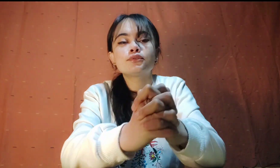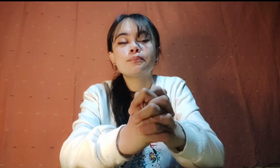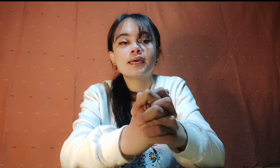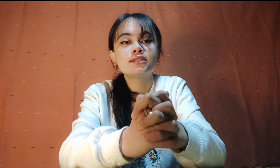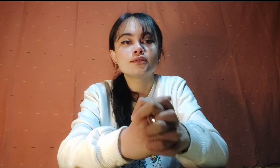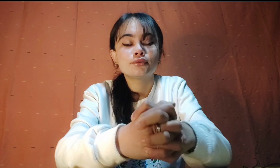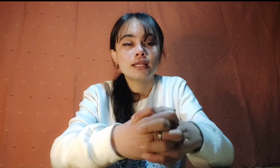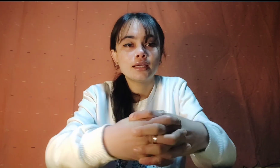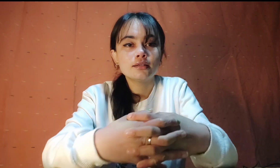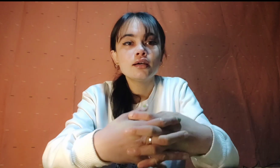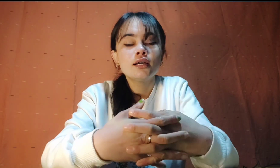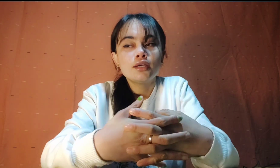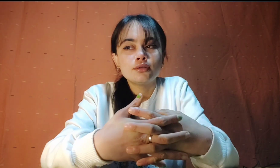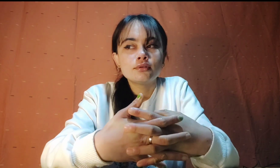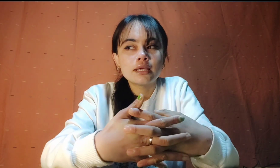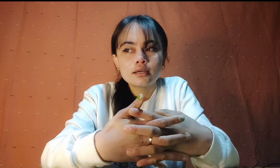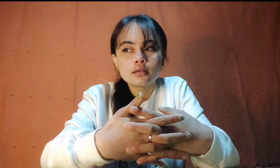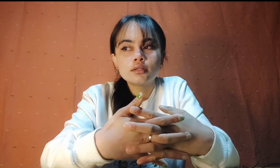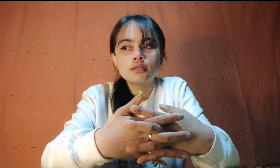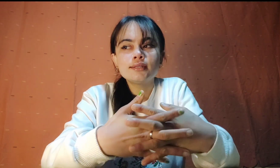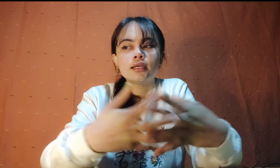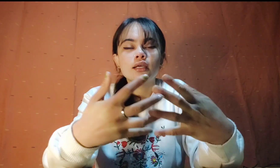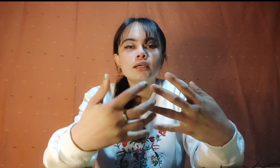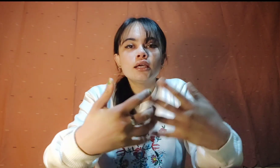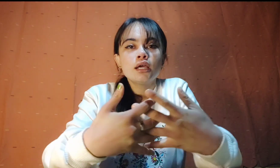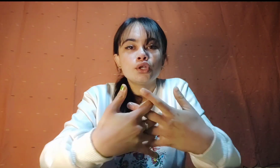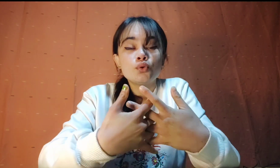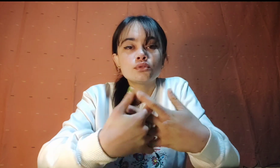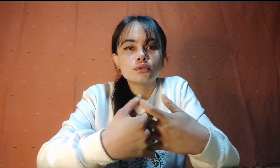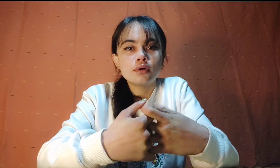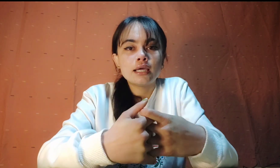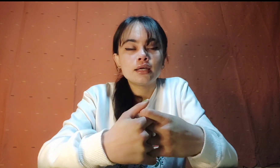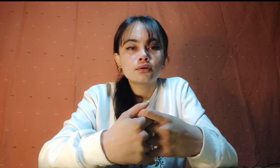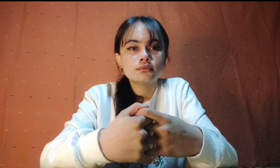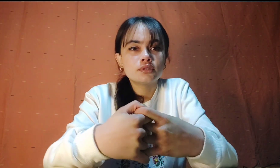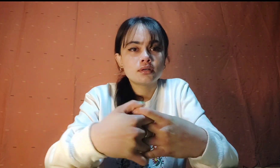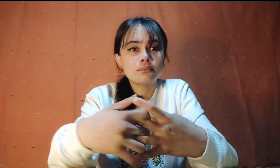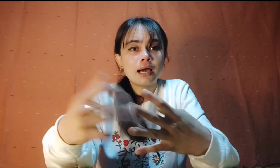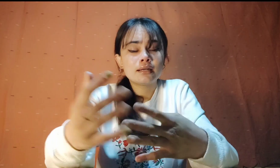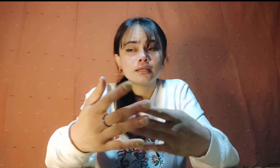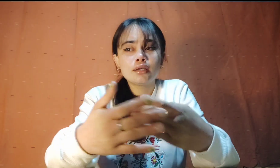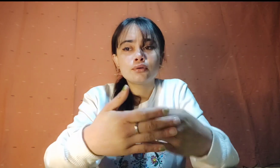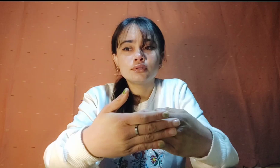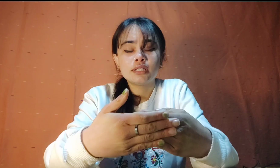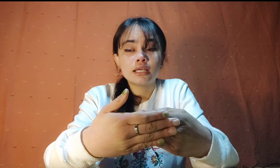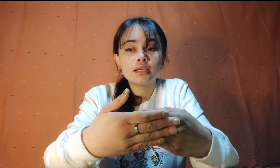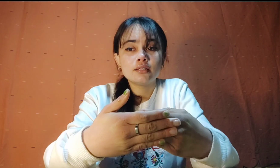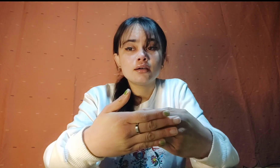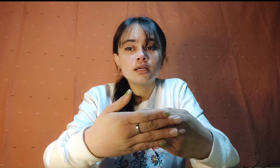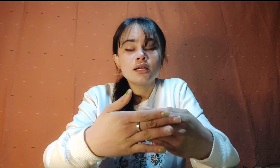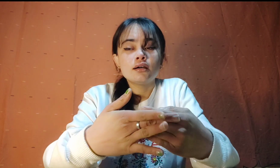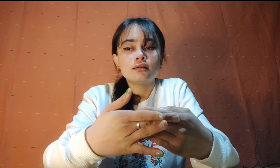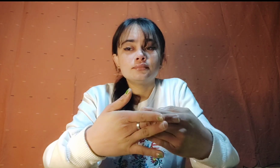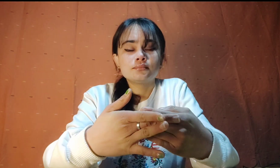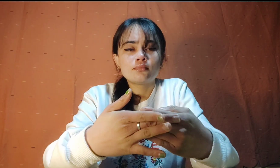कि आफ्नो पेट्सहरूलाई होइन यु नो लाइक कति धेरै न्युजहरू आइरहेको हुन्छ मार्ने कुट्ने